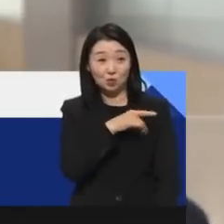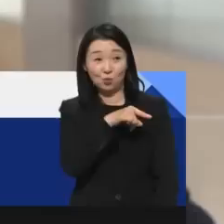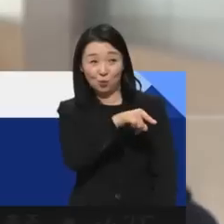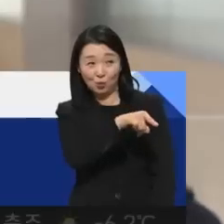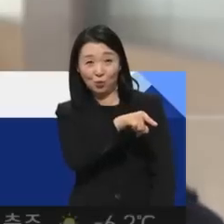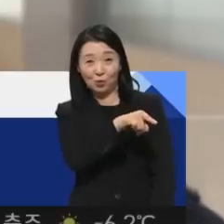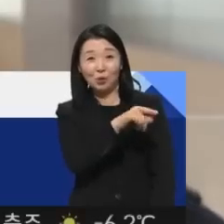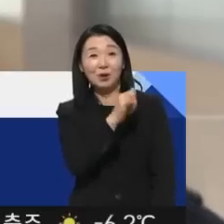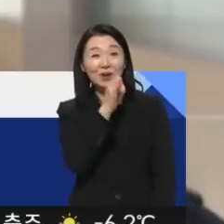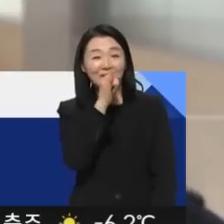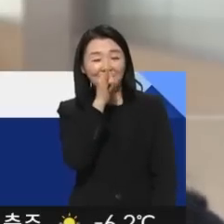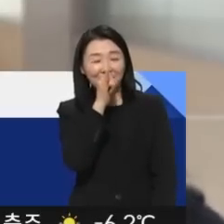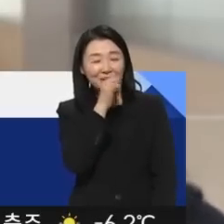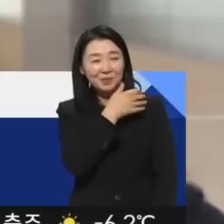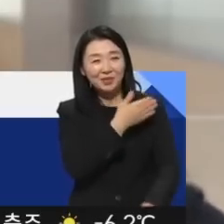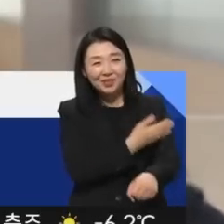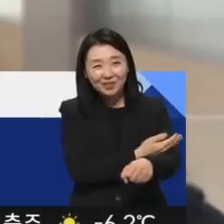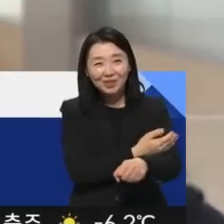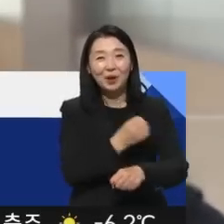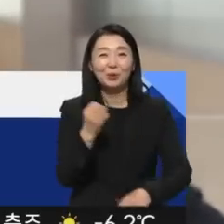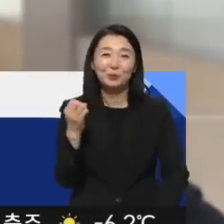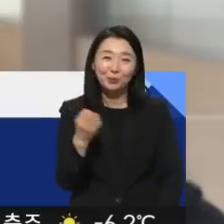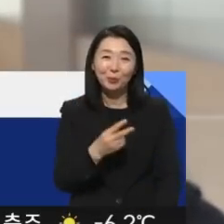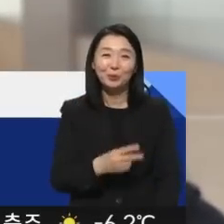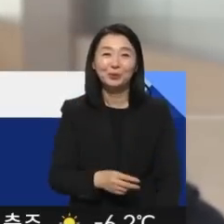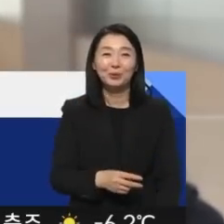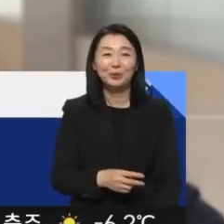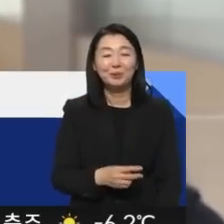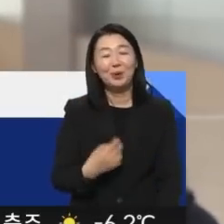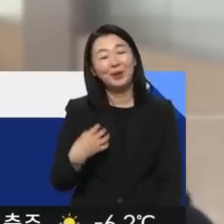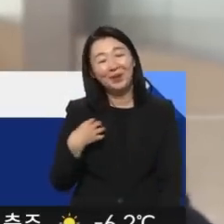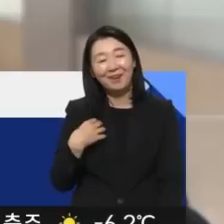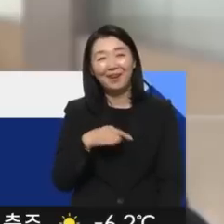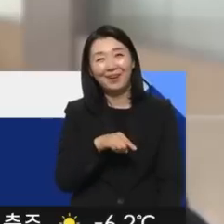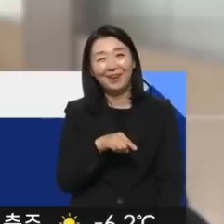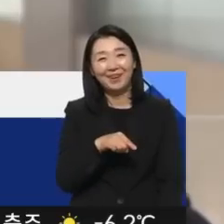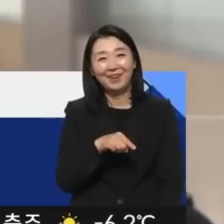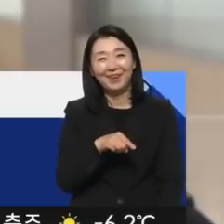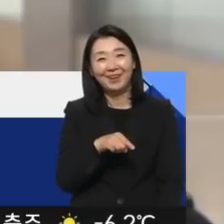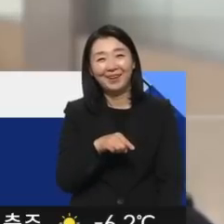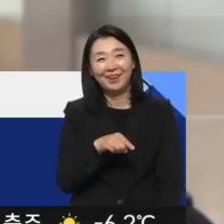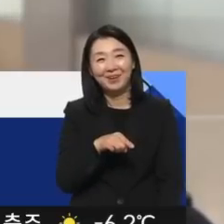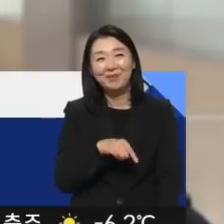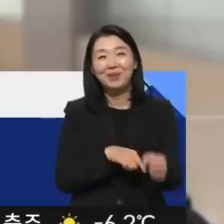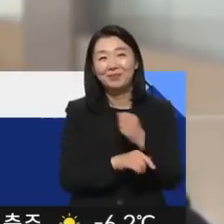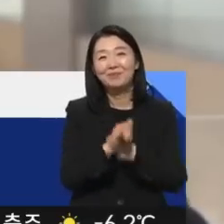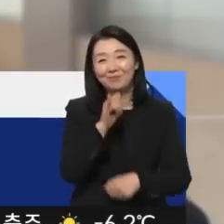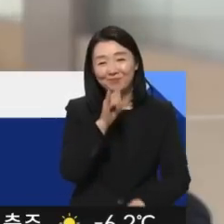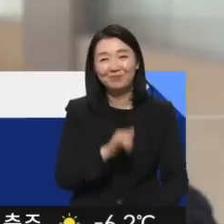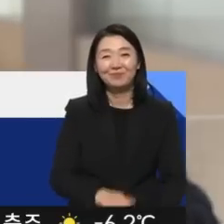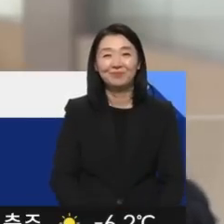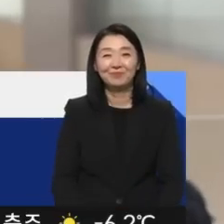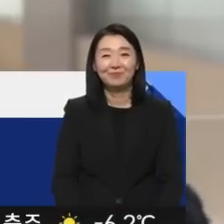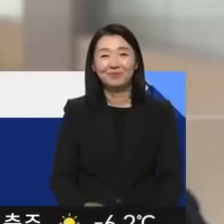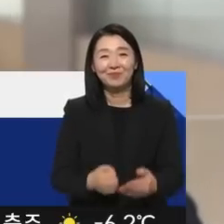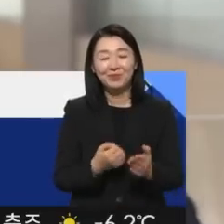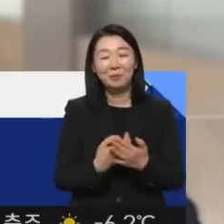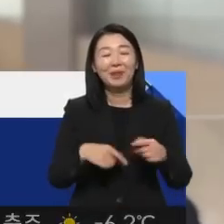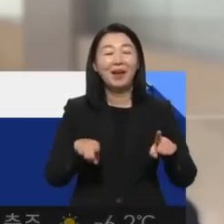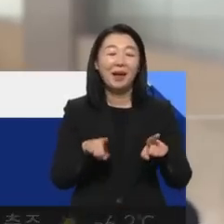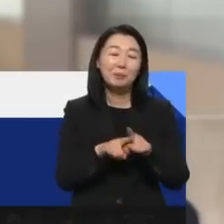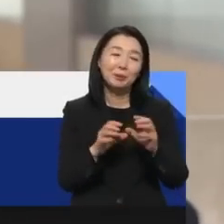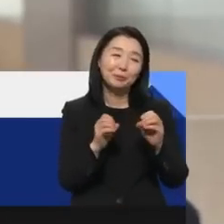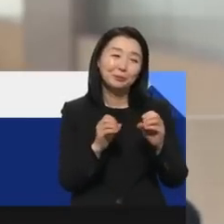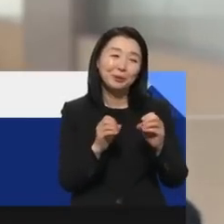가지 역량이나 또 그런 해야 될 역할 같은 것들이 또 의미가 있는 것이기 때문에 그 점도 같이